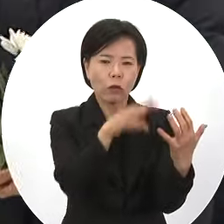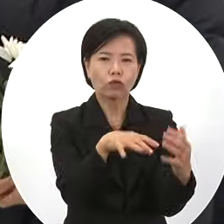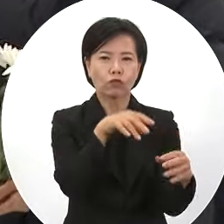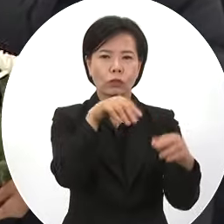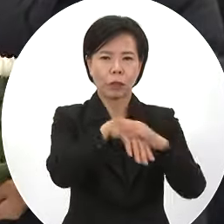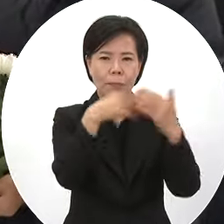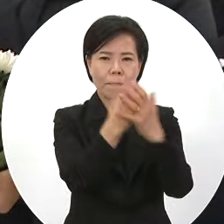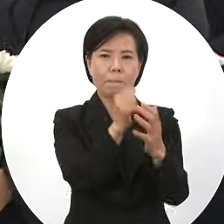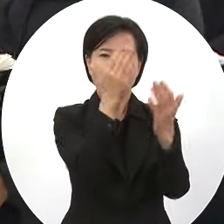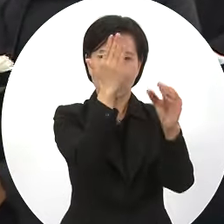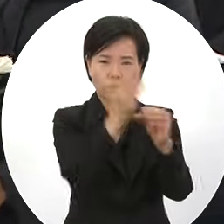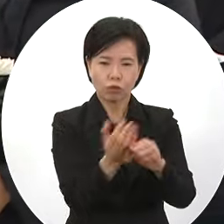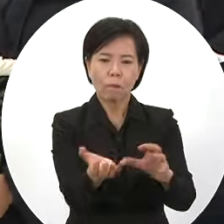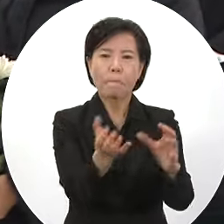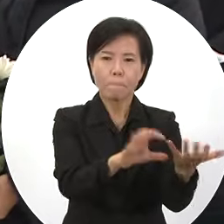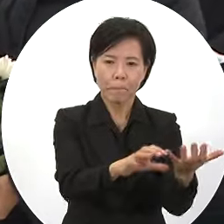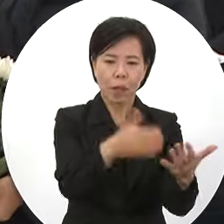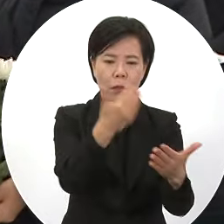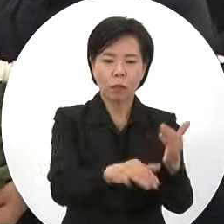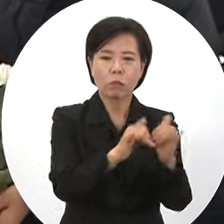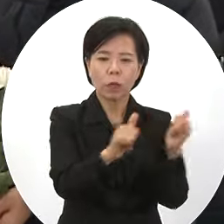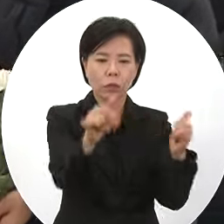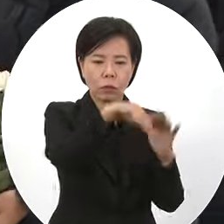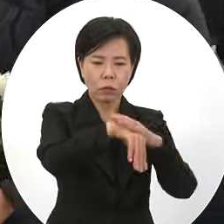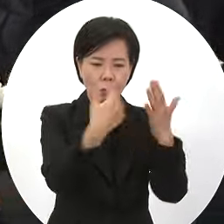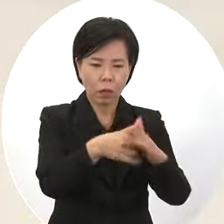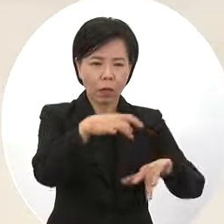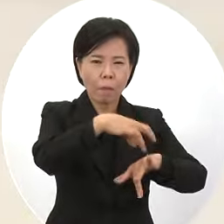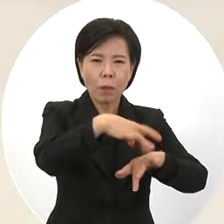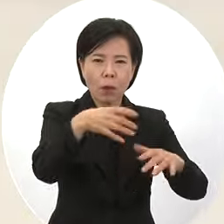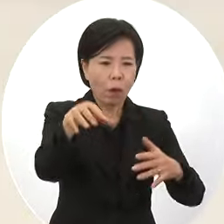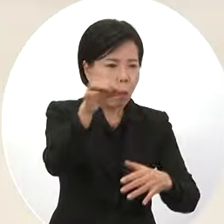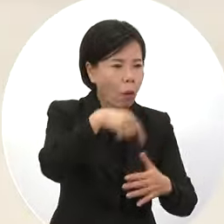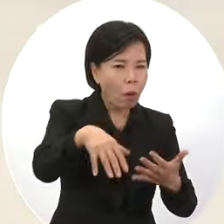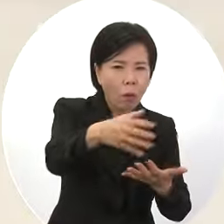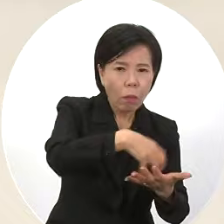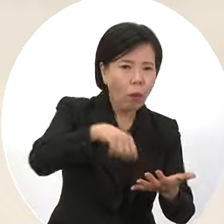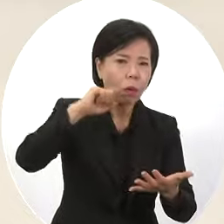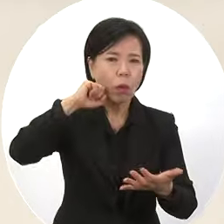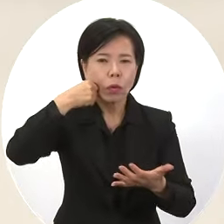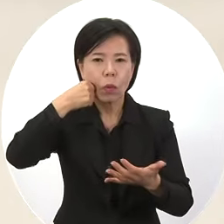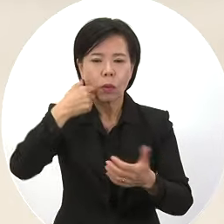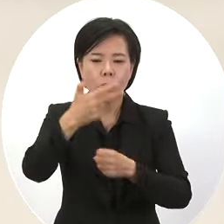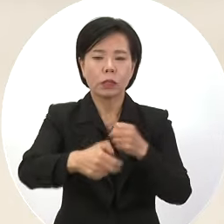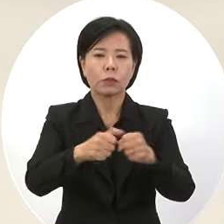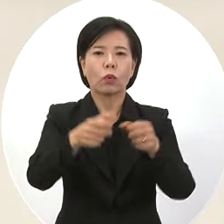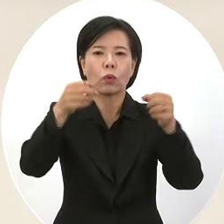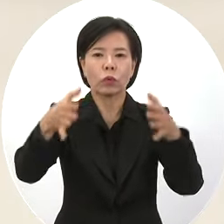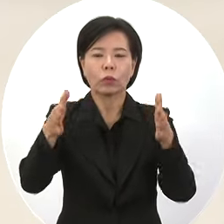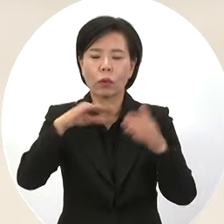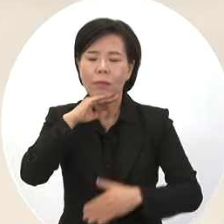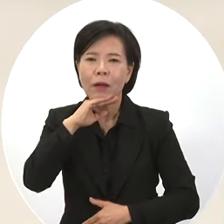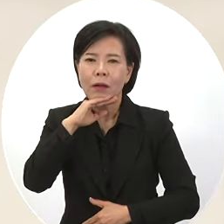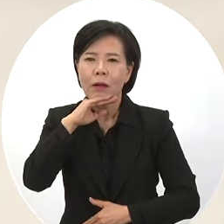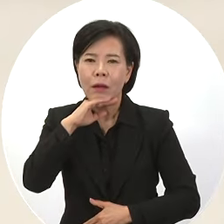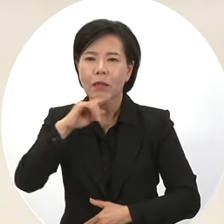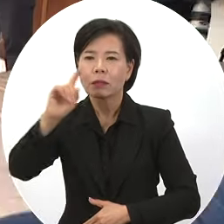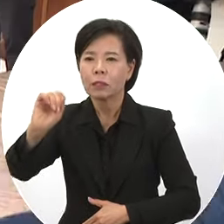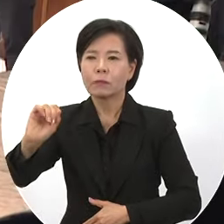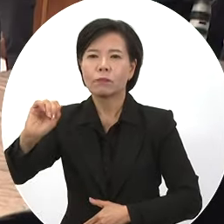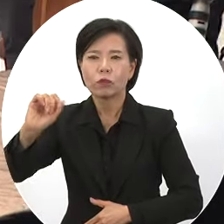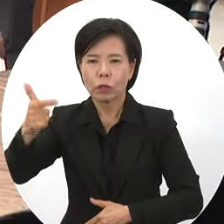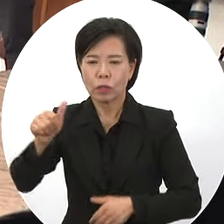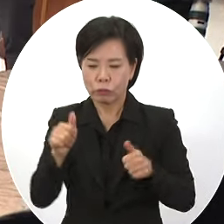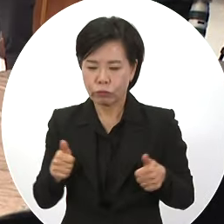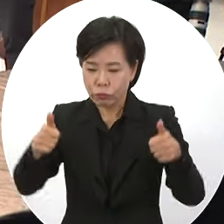중 사망했습니다. 유족들은 유해를 수습하지 못한 채 75년을 기다렸는데요. 16일